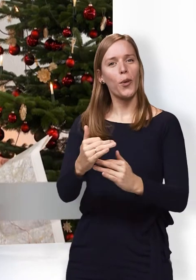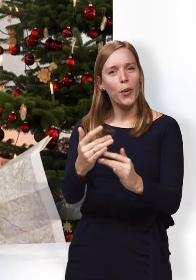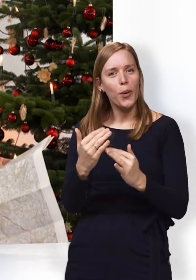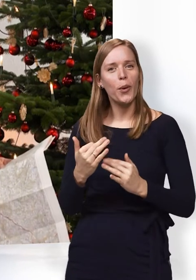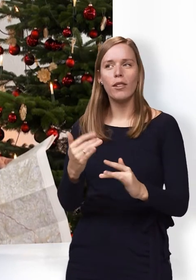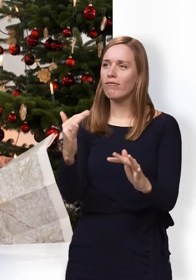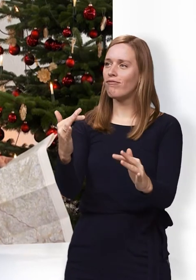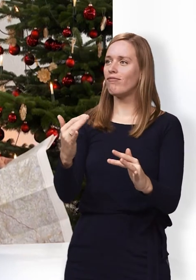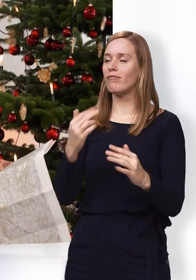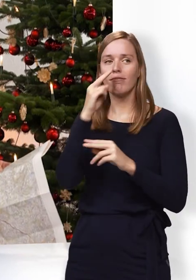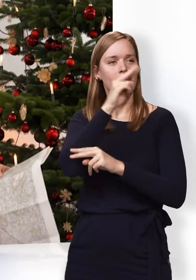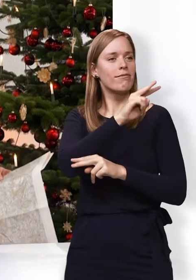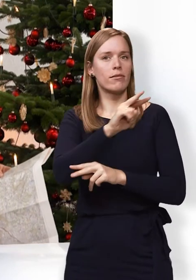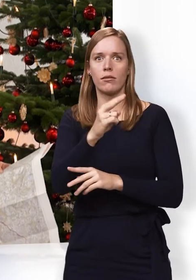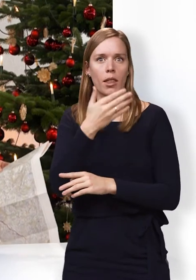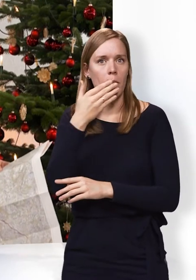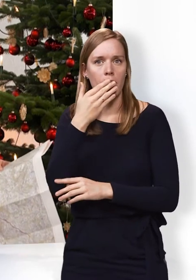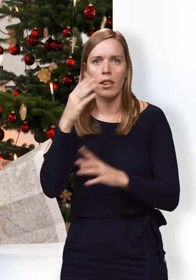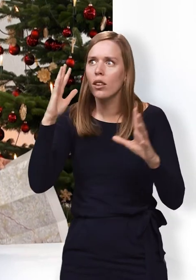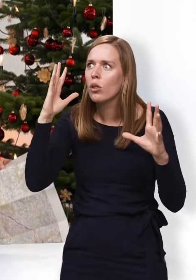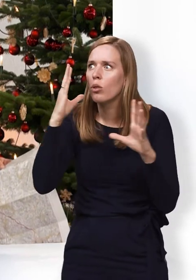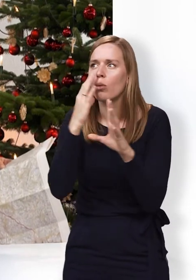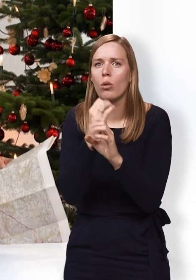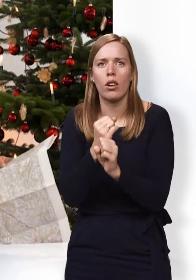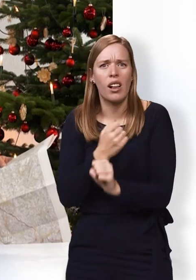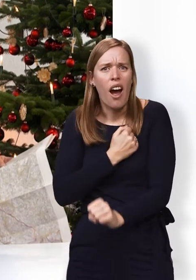Aussichten, Dunkelheit umgibt uns und wir haben Angst.